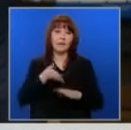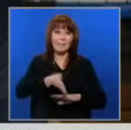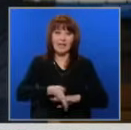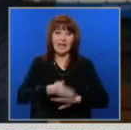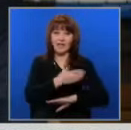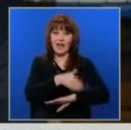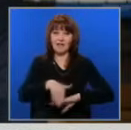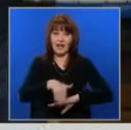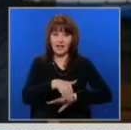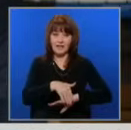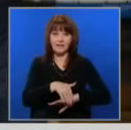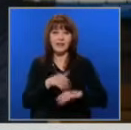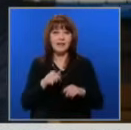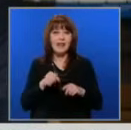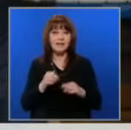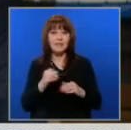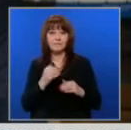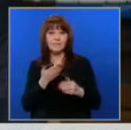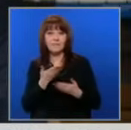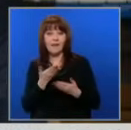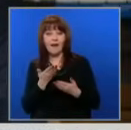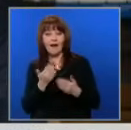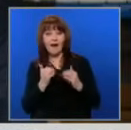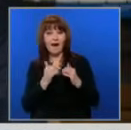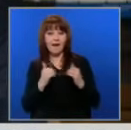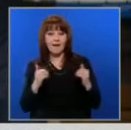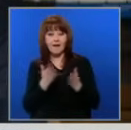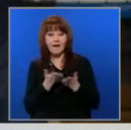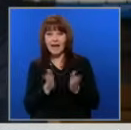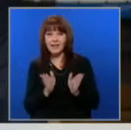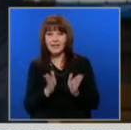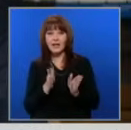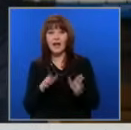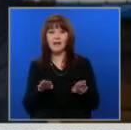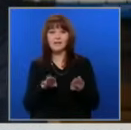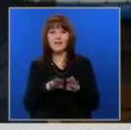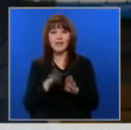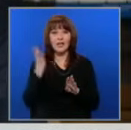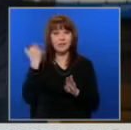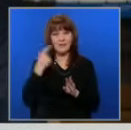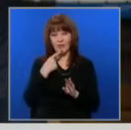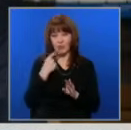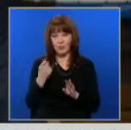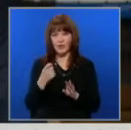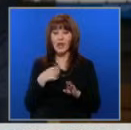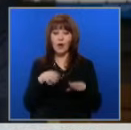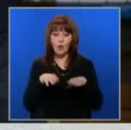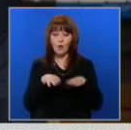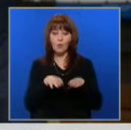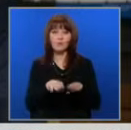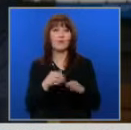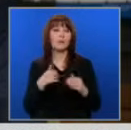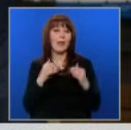граница, като тази разлика е в сравнение с същия период за миналата година. Успоредно с това имаме значителен